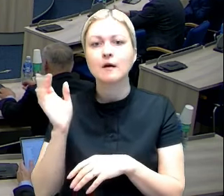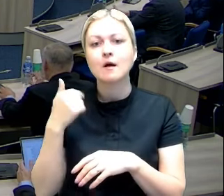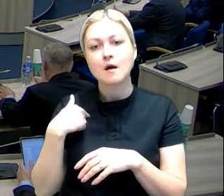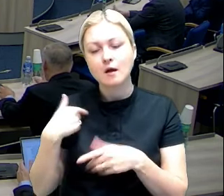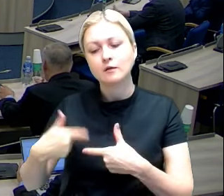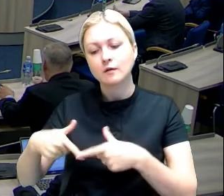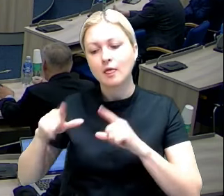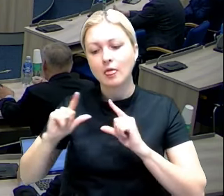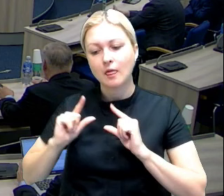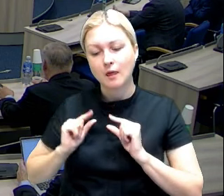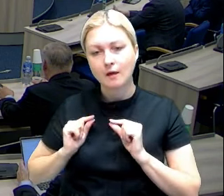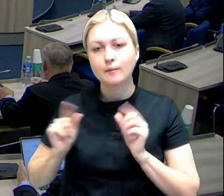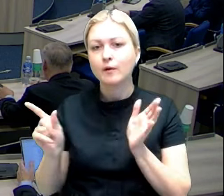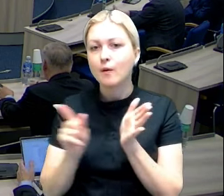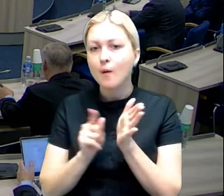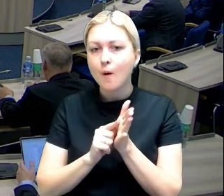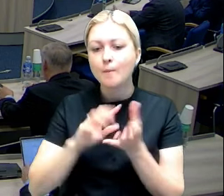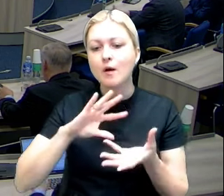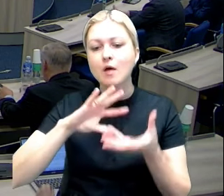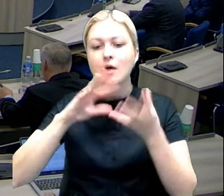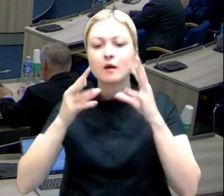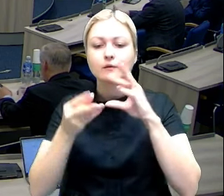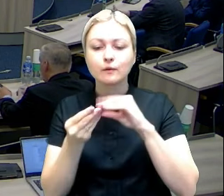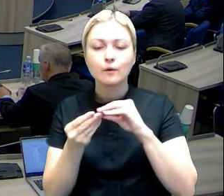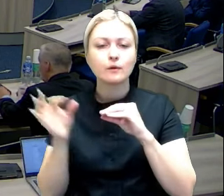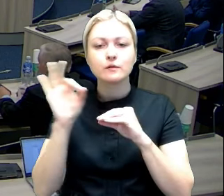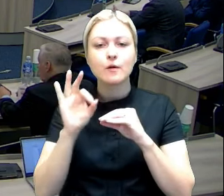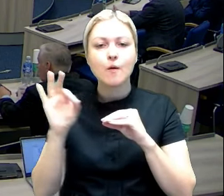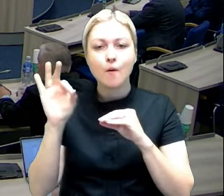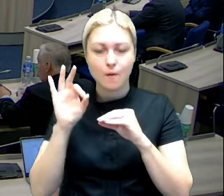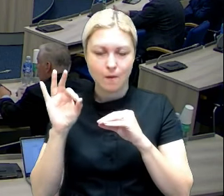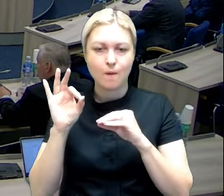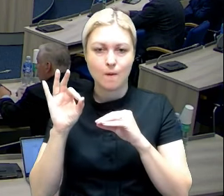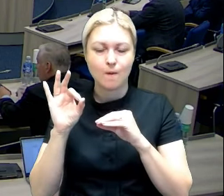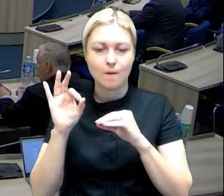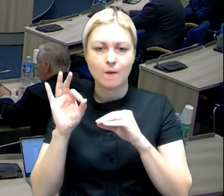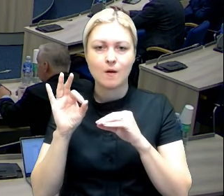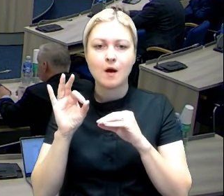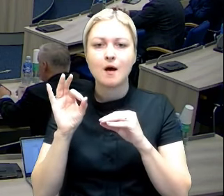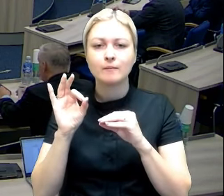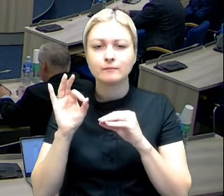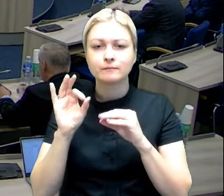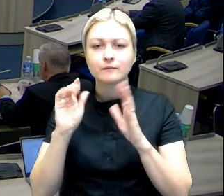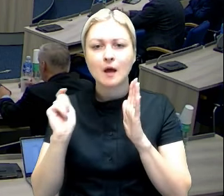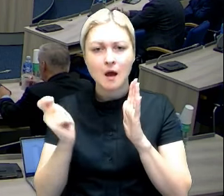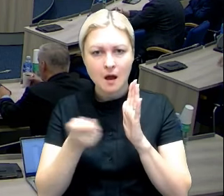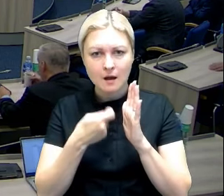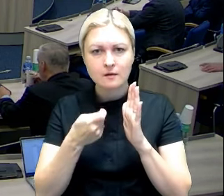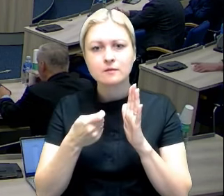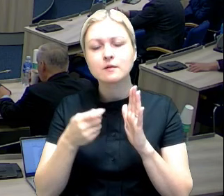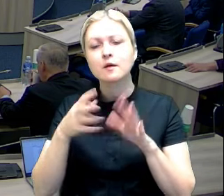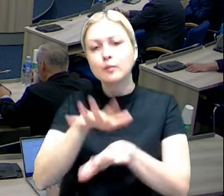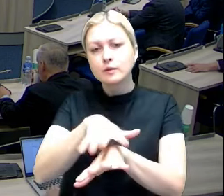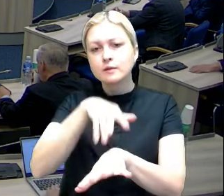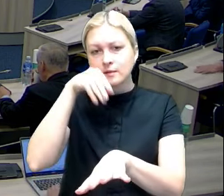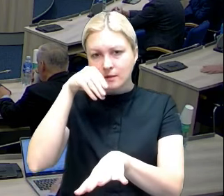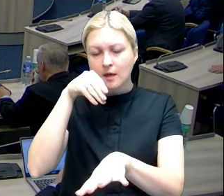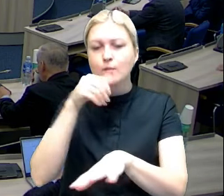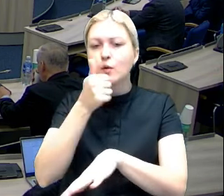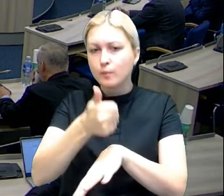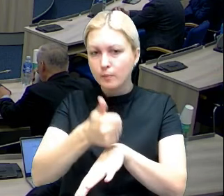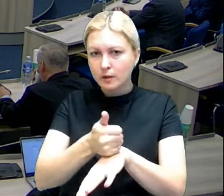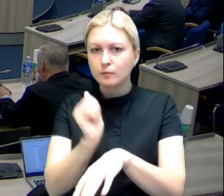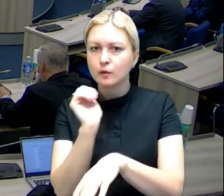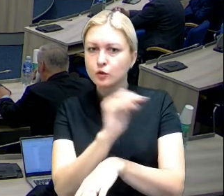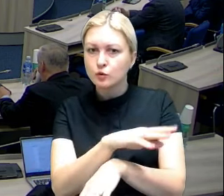perskaityti šią rezoliuciją kurią mes j įsiųsime lietuvos respublikos seimo kultūros komiteto pirmininkui ponui